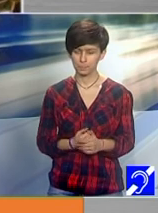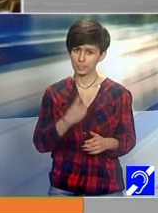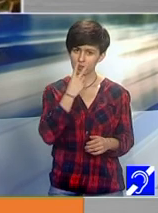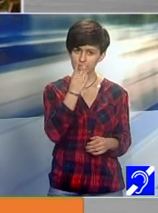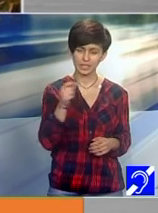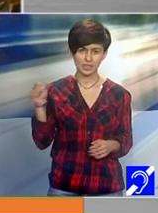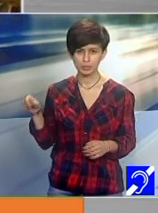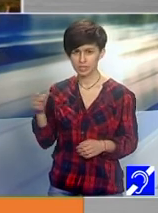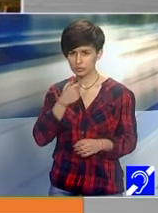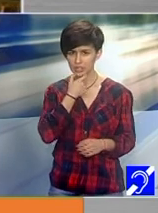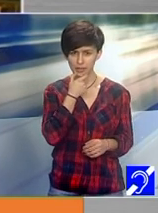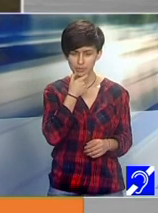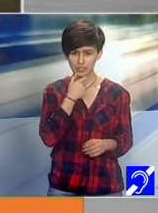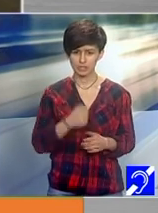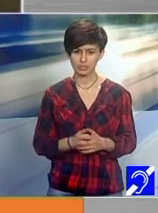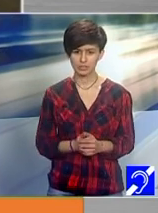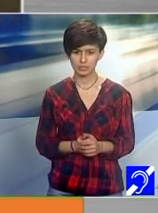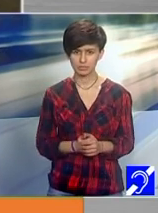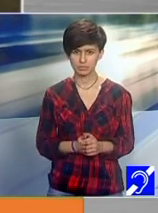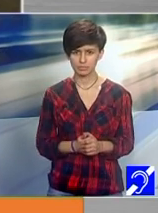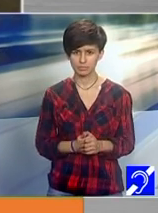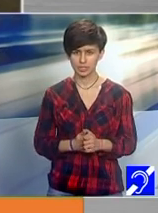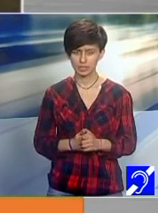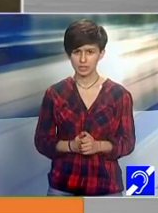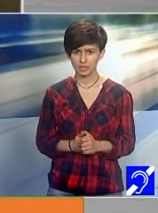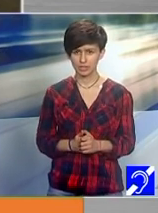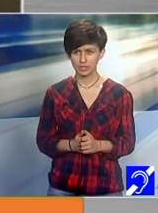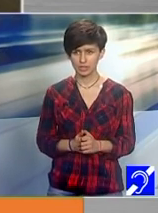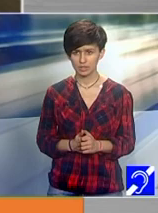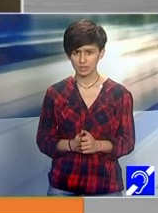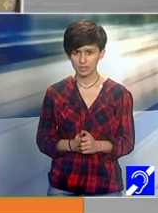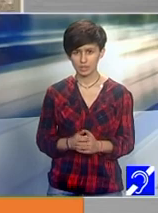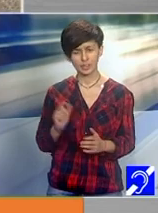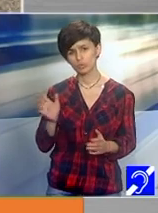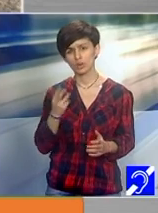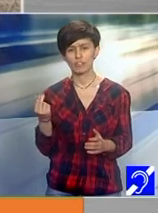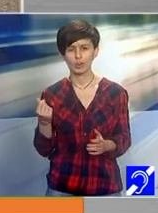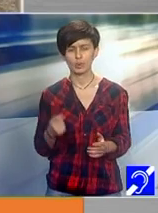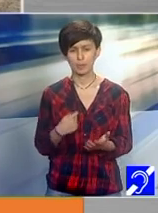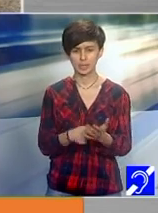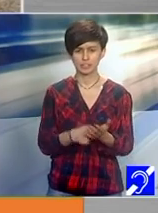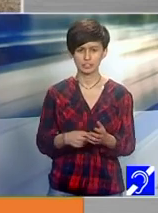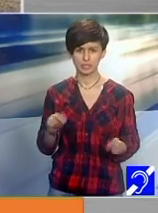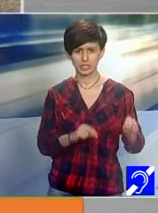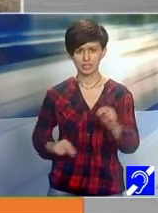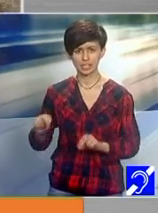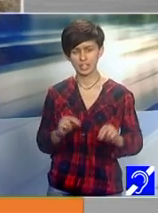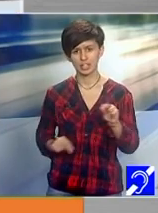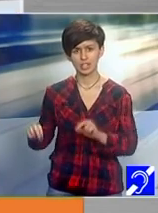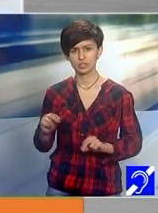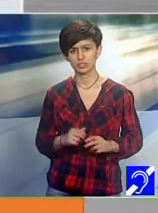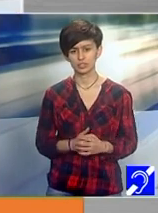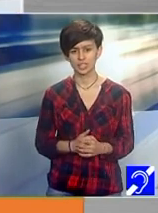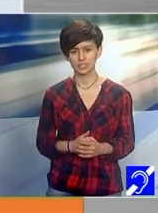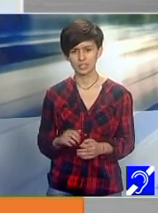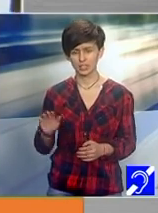la sate abia scoteau, le tremura mâna când scoteau 5 lei, 10 lei să-și plătească către asociațiile care stăteau și încasau